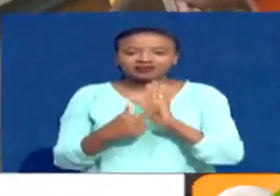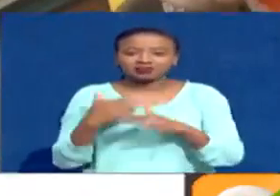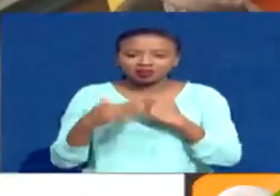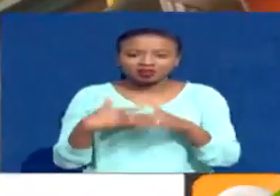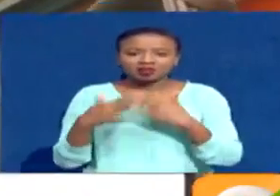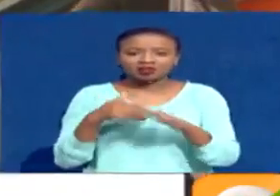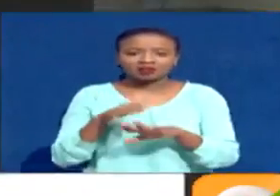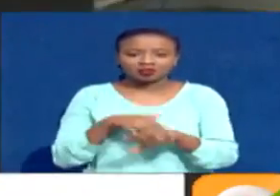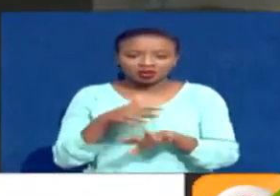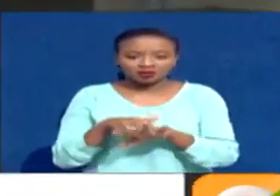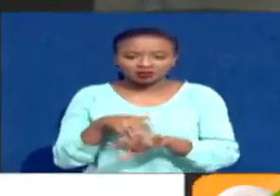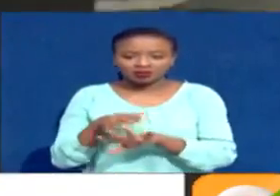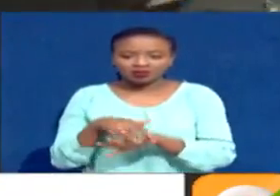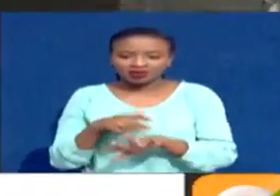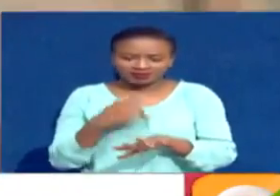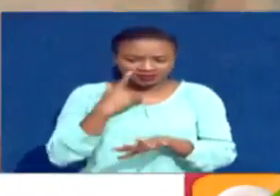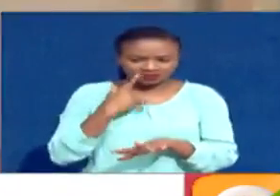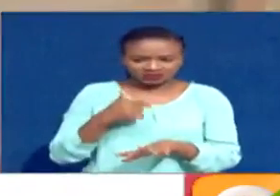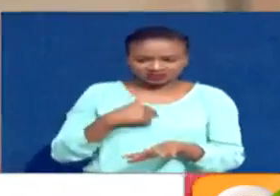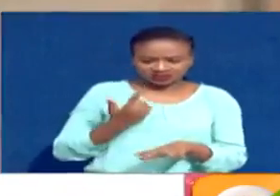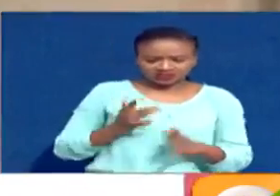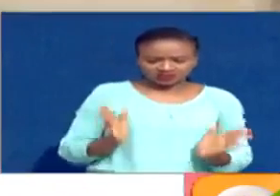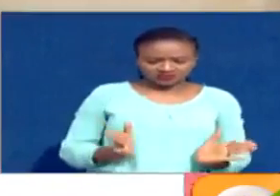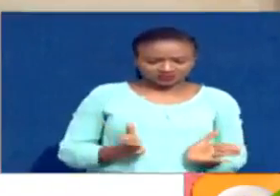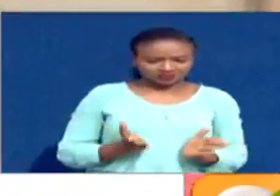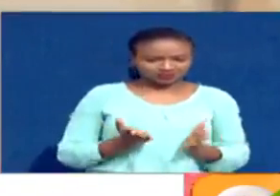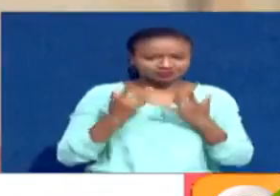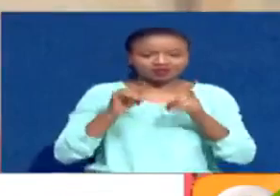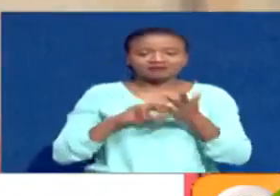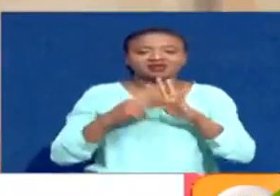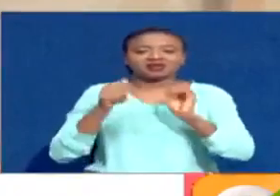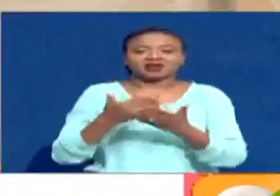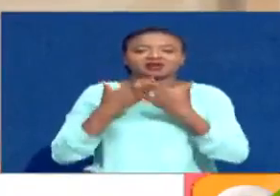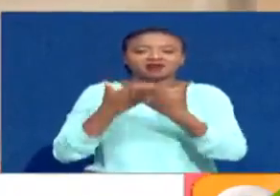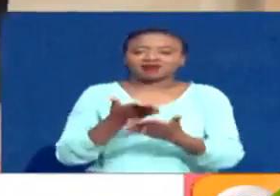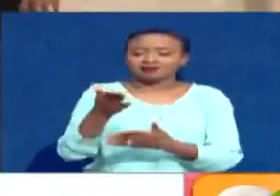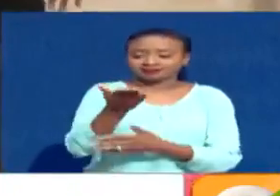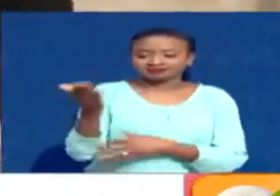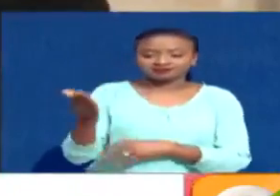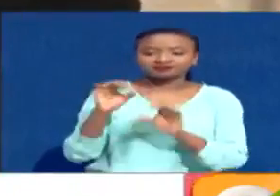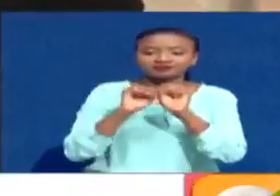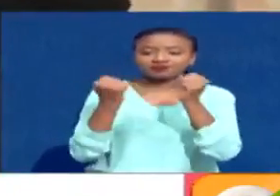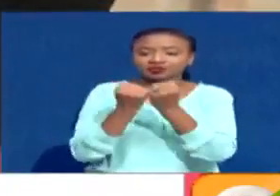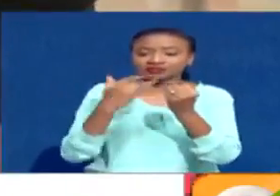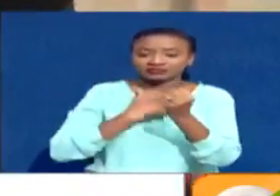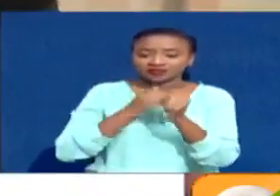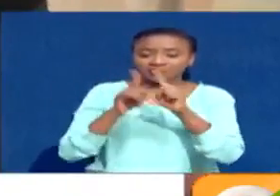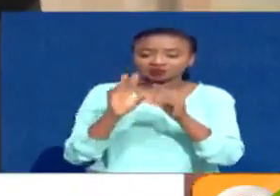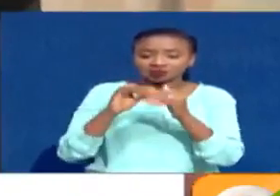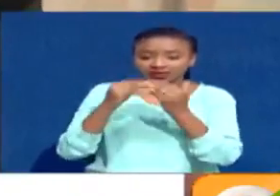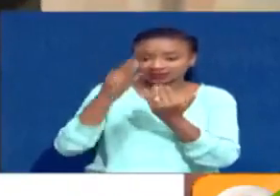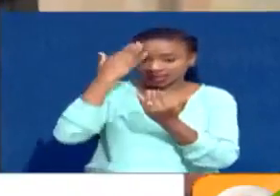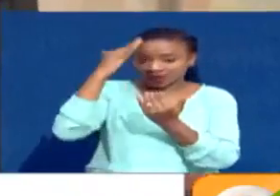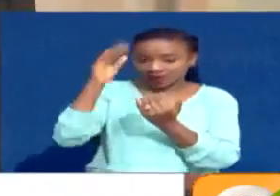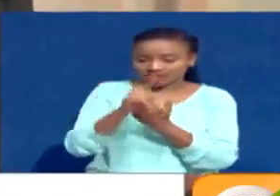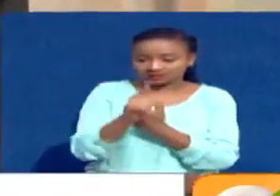push kuwa like kuna mabadiliko naweza fanya katika hii society yetu like kama awareness. Apart from mimi